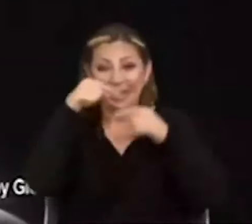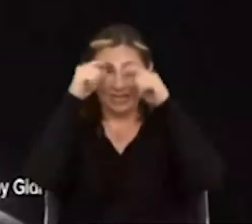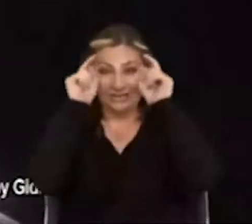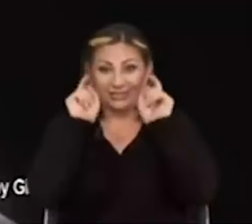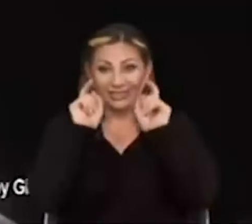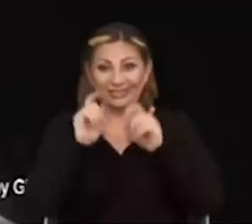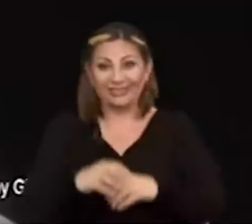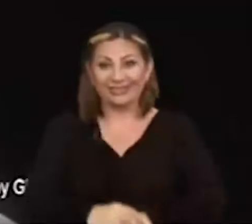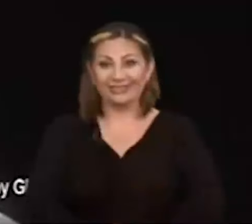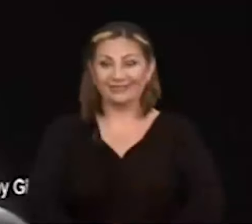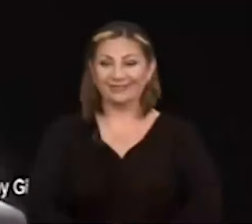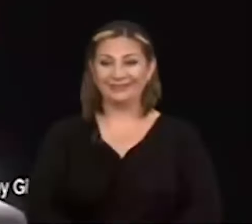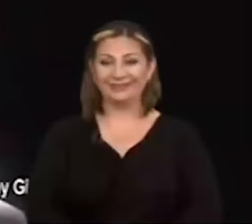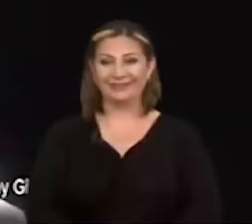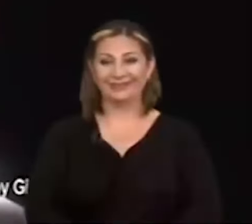kaşların.